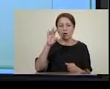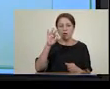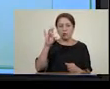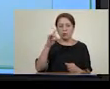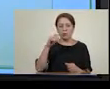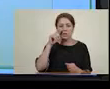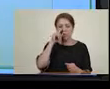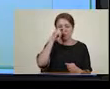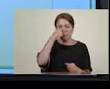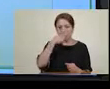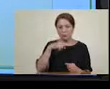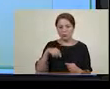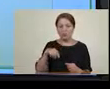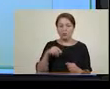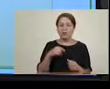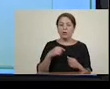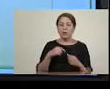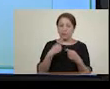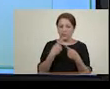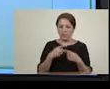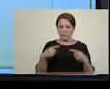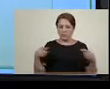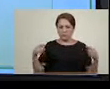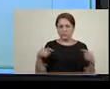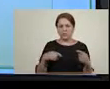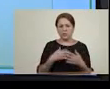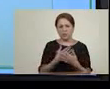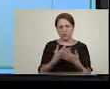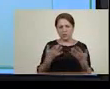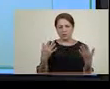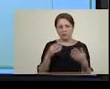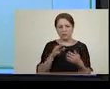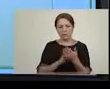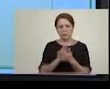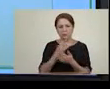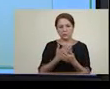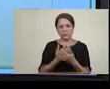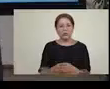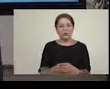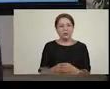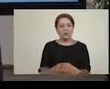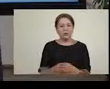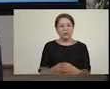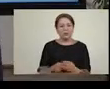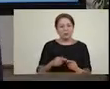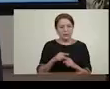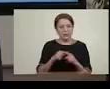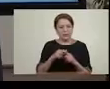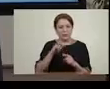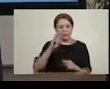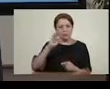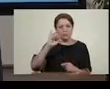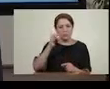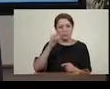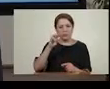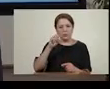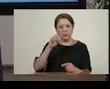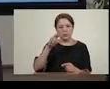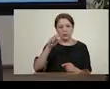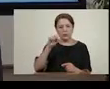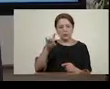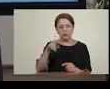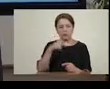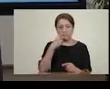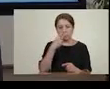ligistrum, qoraqat va nastaron o'simliklarni misol qilib keltirishimiz mumkin. Yarim butalar, butalardan